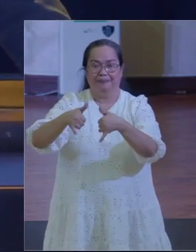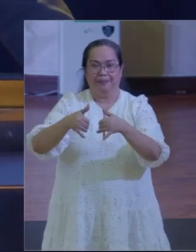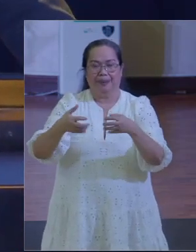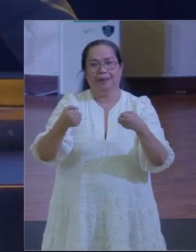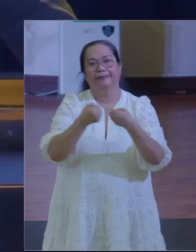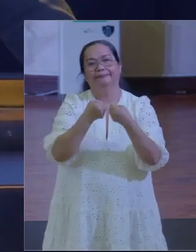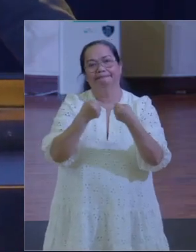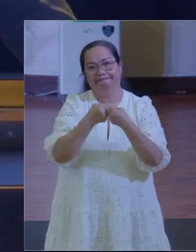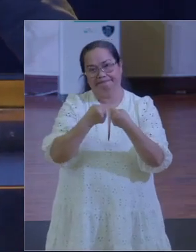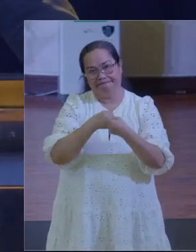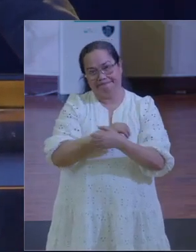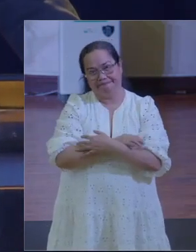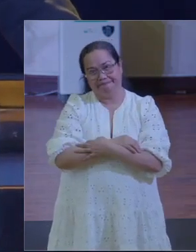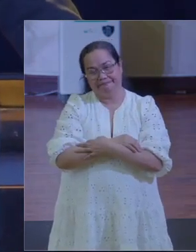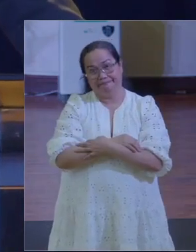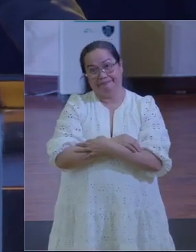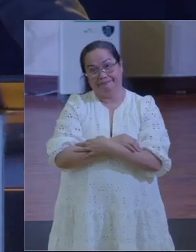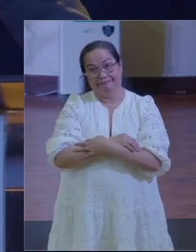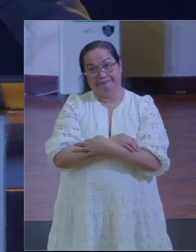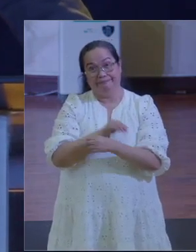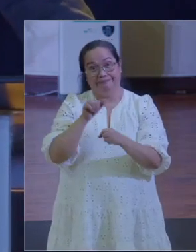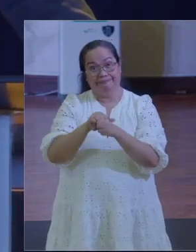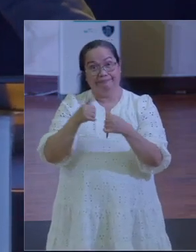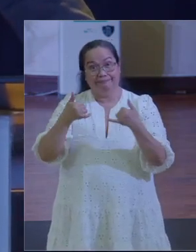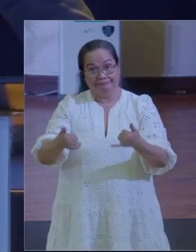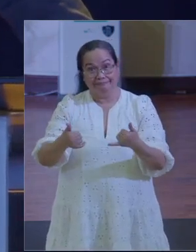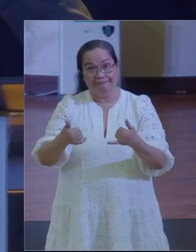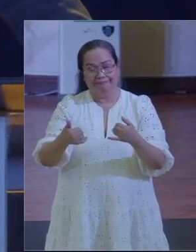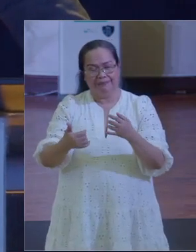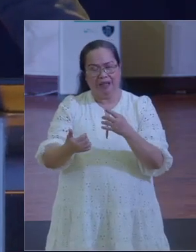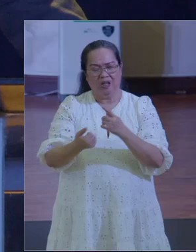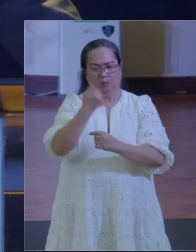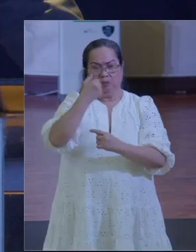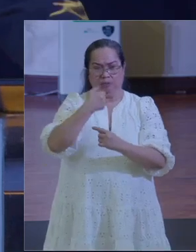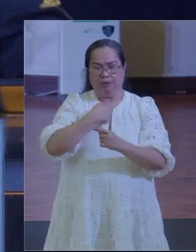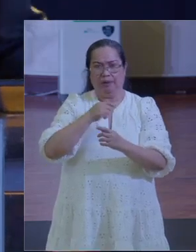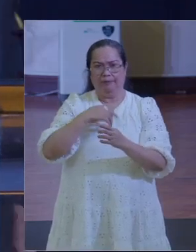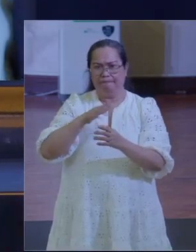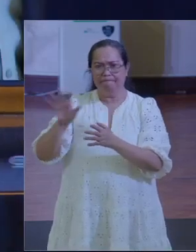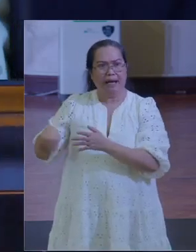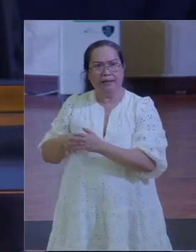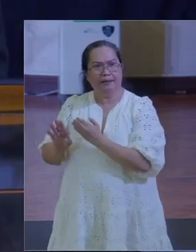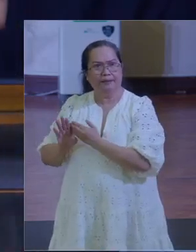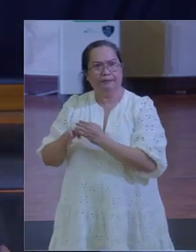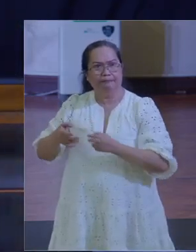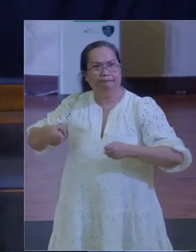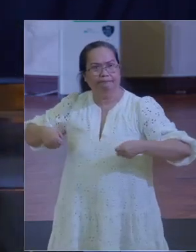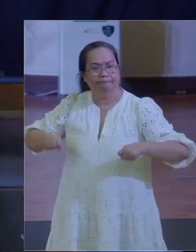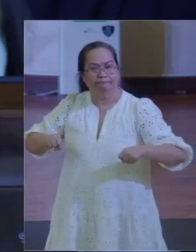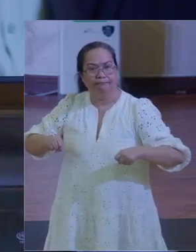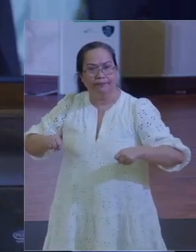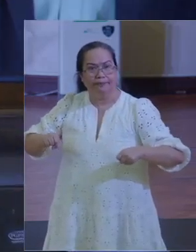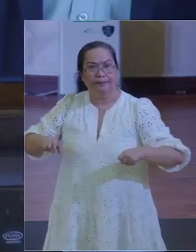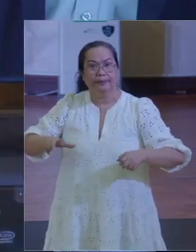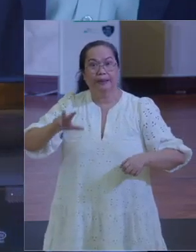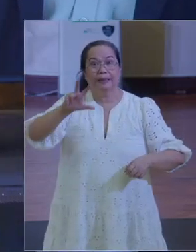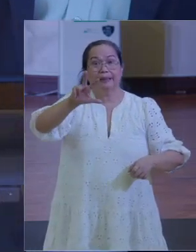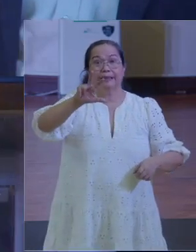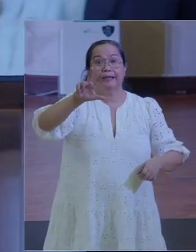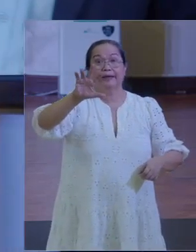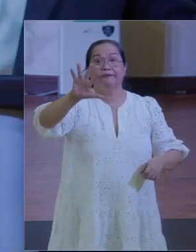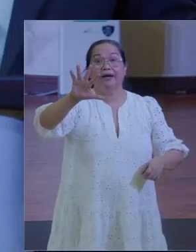Nakipag-away na naman. Pero mukhang nalamangan siya, binalikan niya. This time, may dala siyang